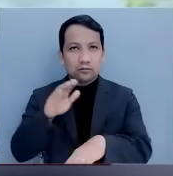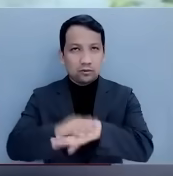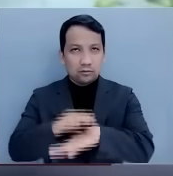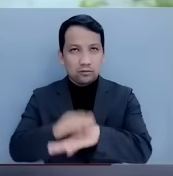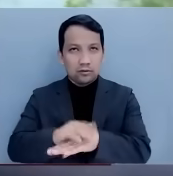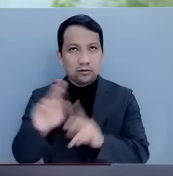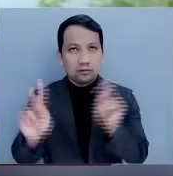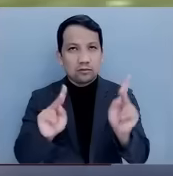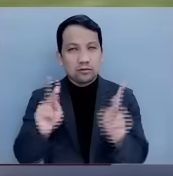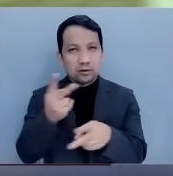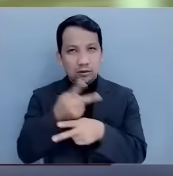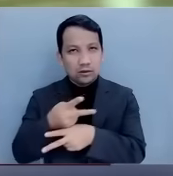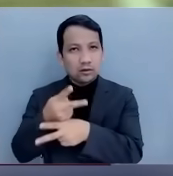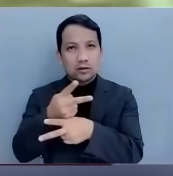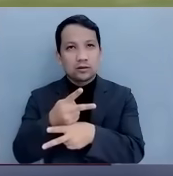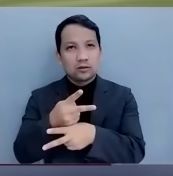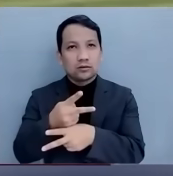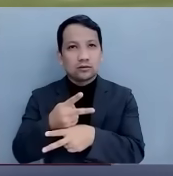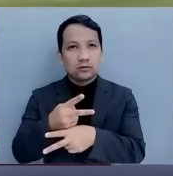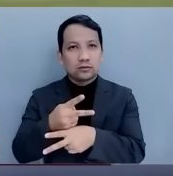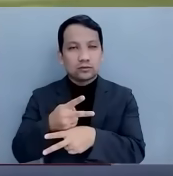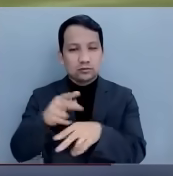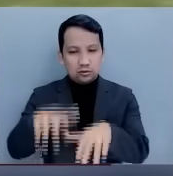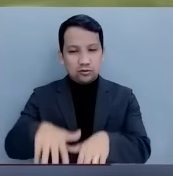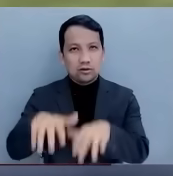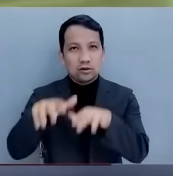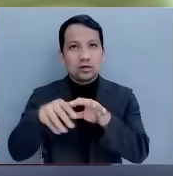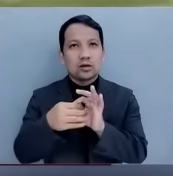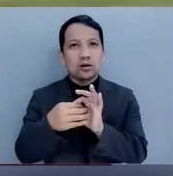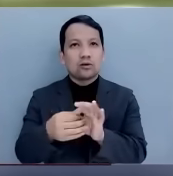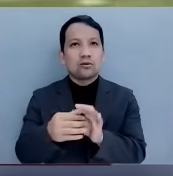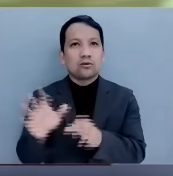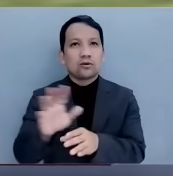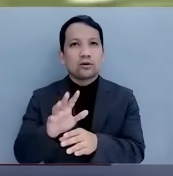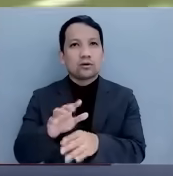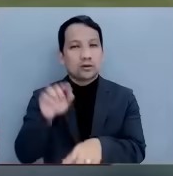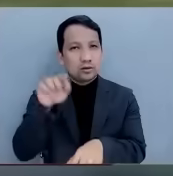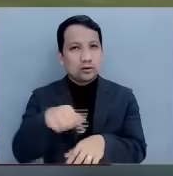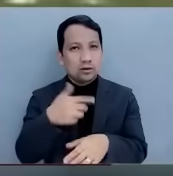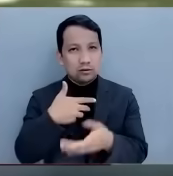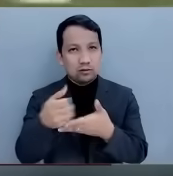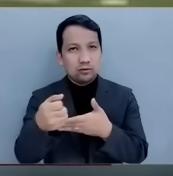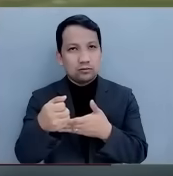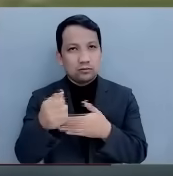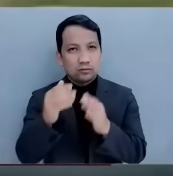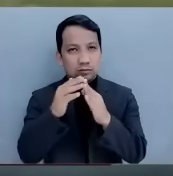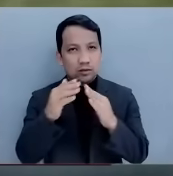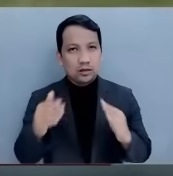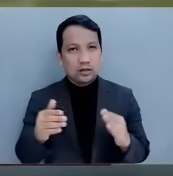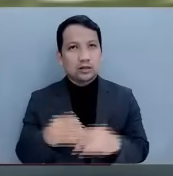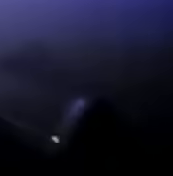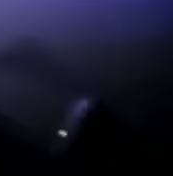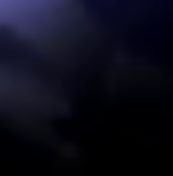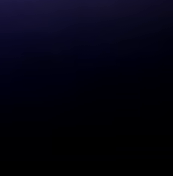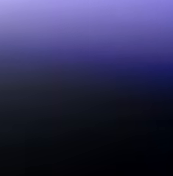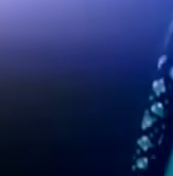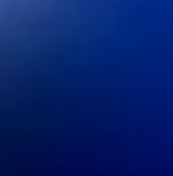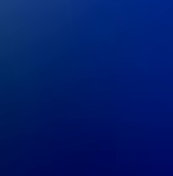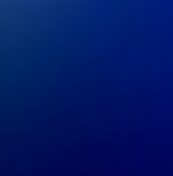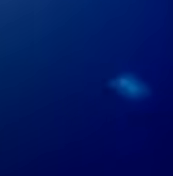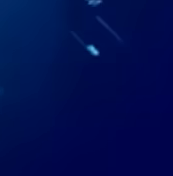residente, mag-ingat sa paglusong sa baha at hanggat maaari ay huwag na munang lumabas ng kanilang mga bahay.